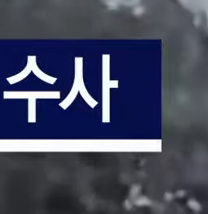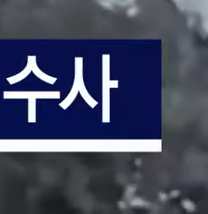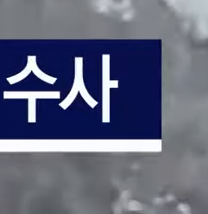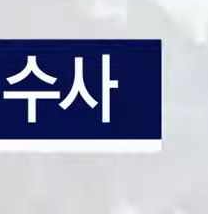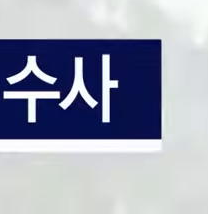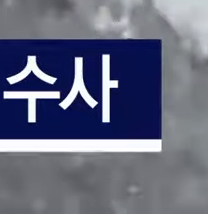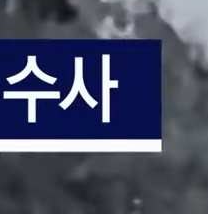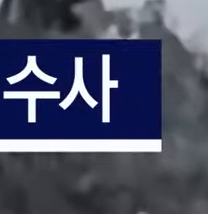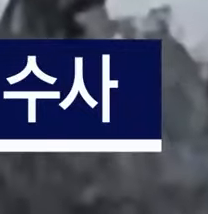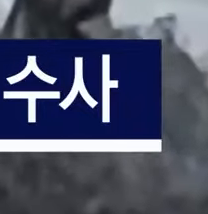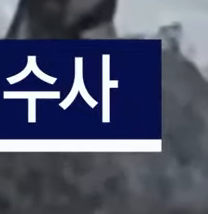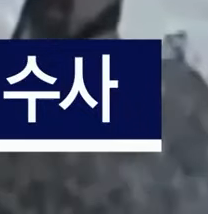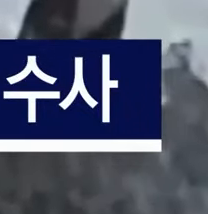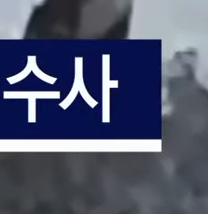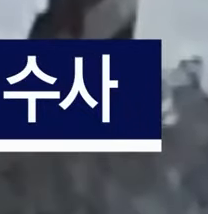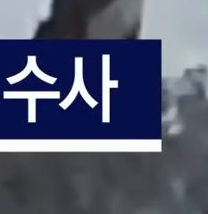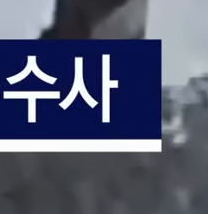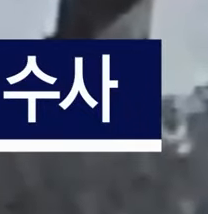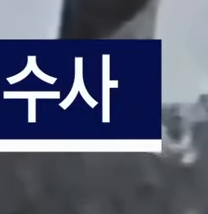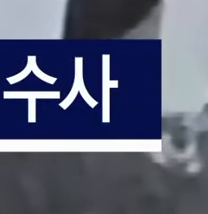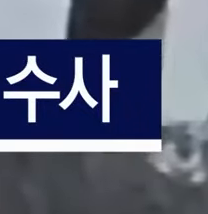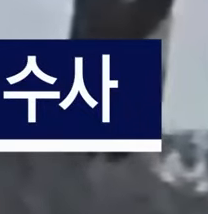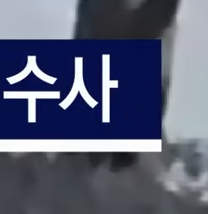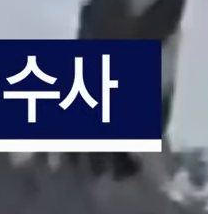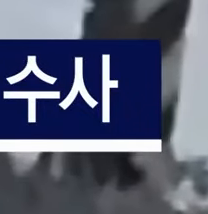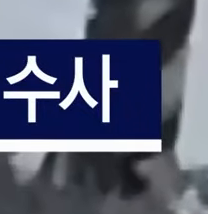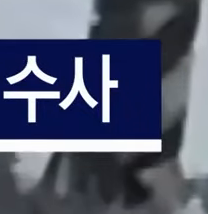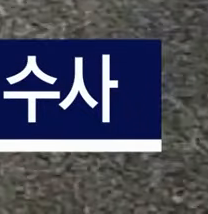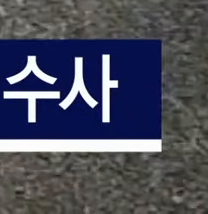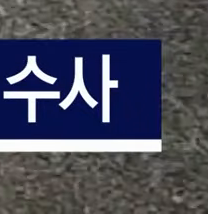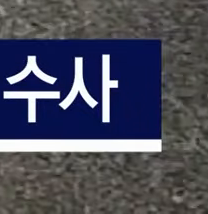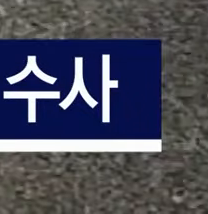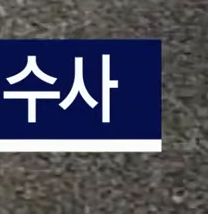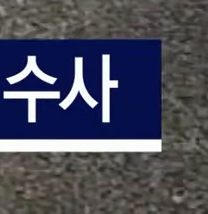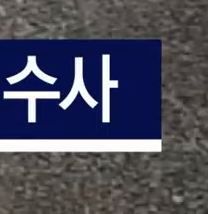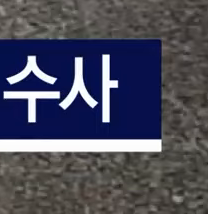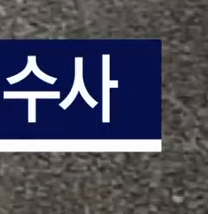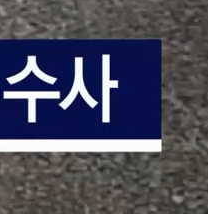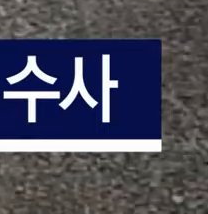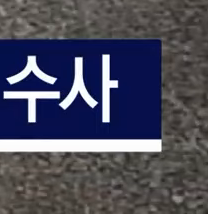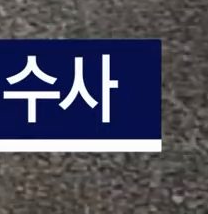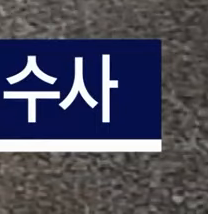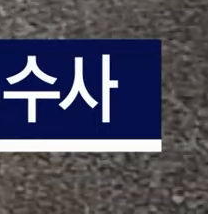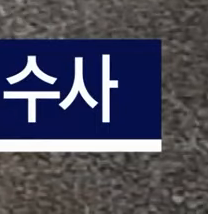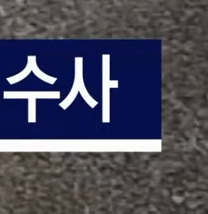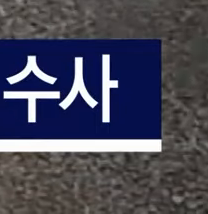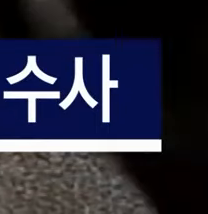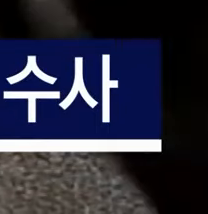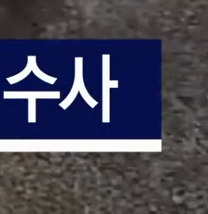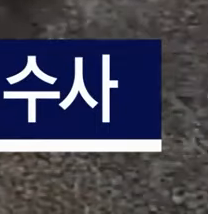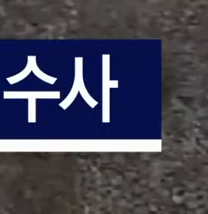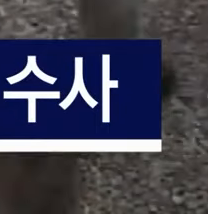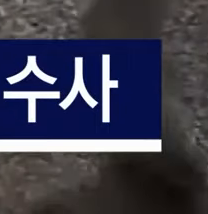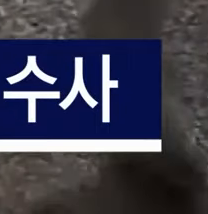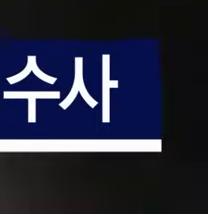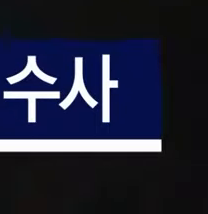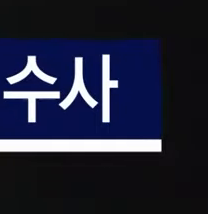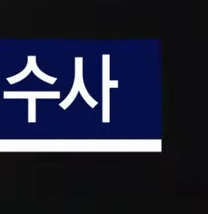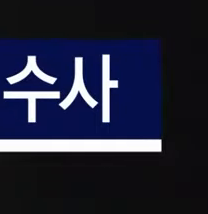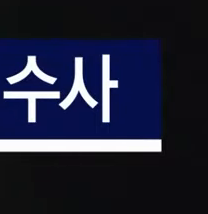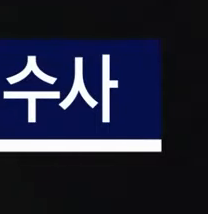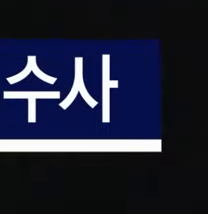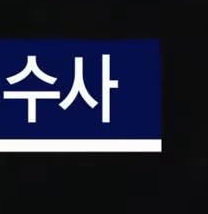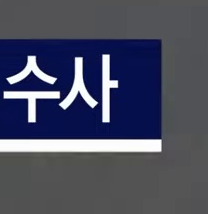2차 술자리로 이동하는 과정에서 사고를 낸 것으로 확인됐습니다. 경찰은 운전자와 도피 조력자들의 범죄